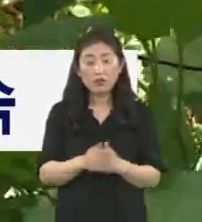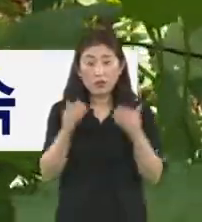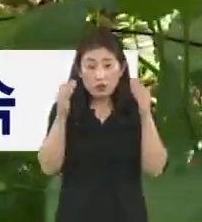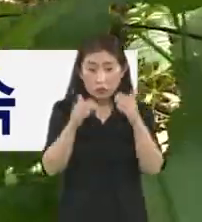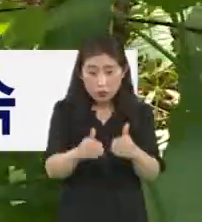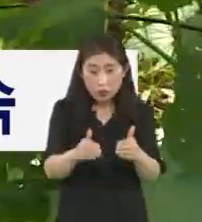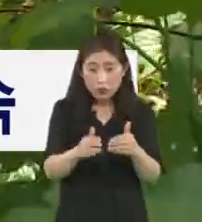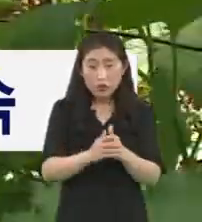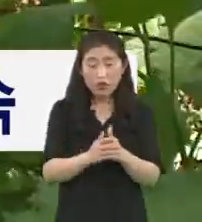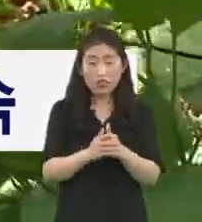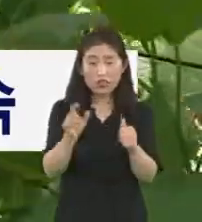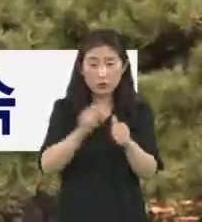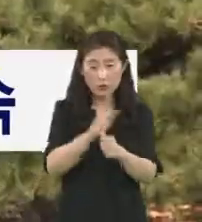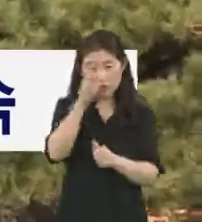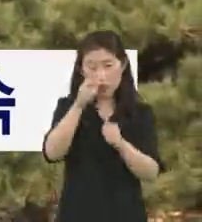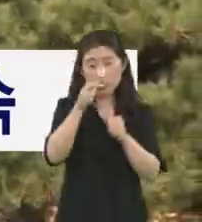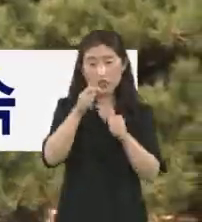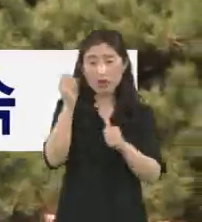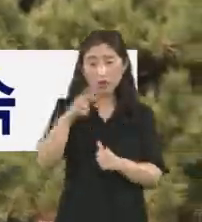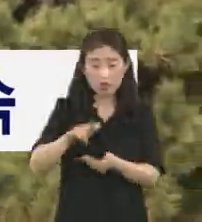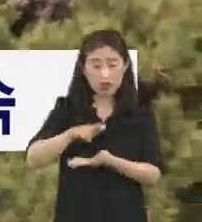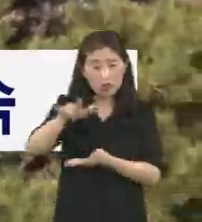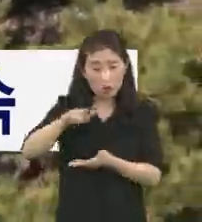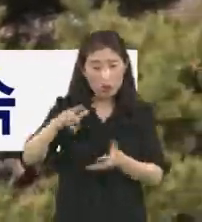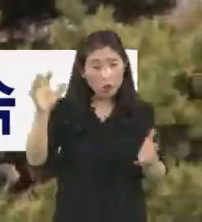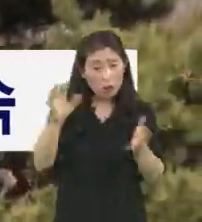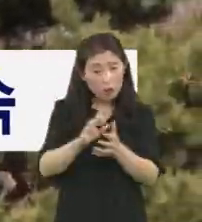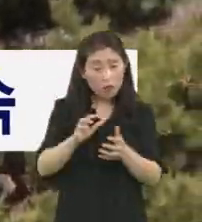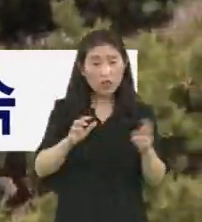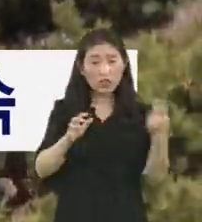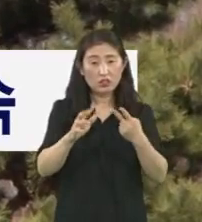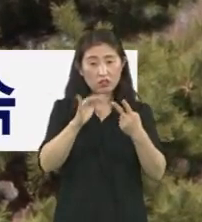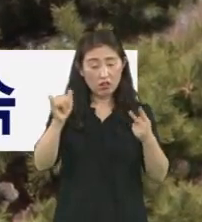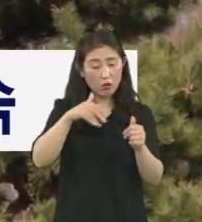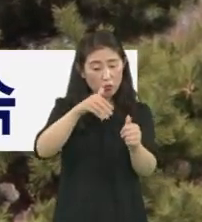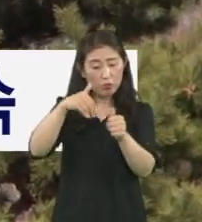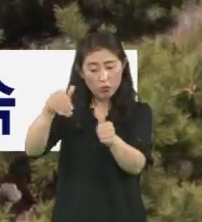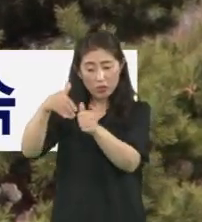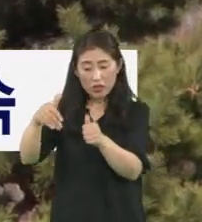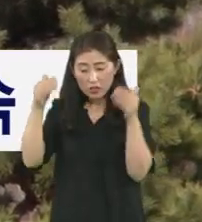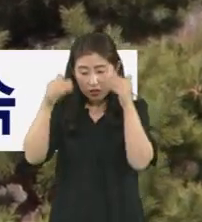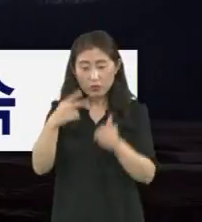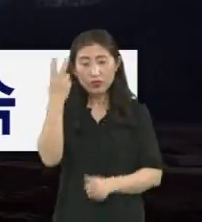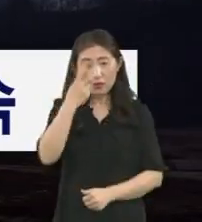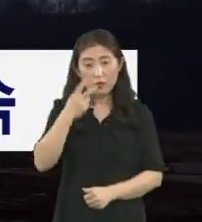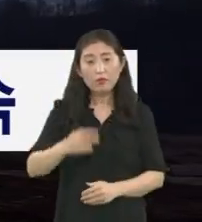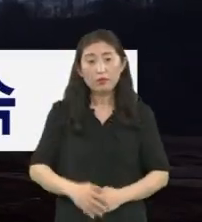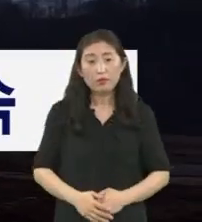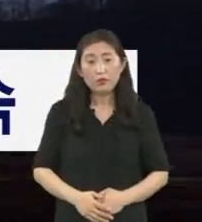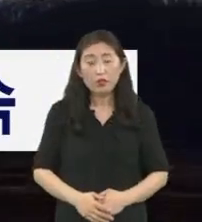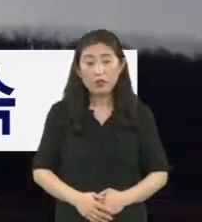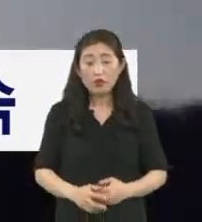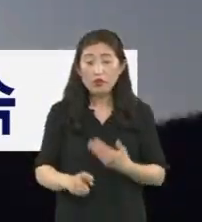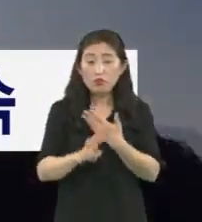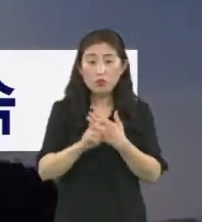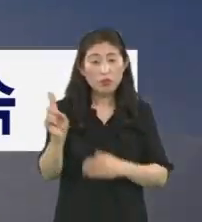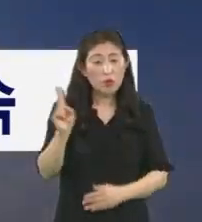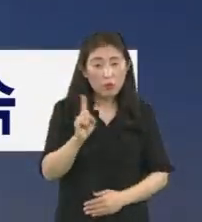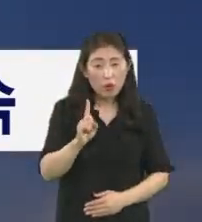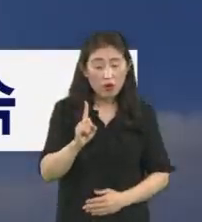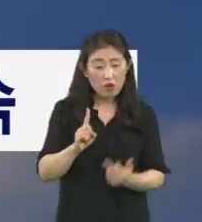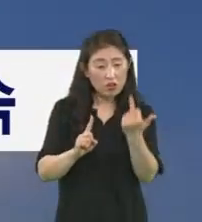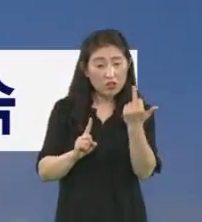중심으로 산림특별사법경찰과 드론 감시단 등 2천여 명을 투입해 집중 단속합니다. 주요 단속 대상은